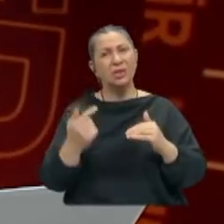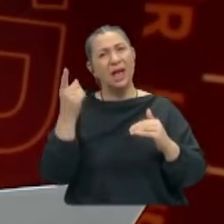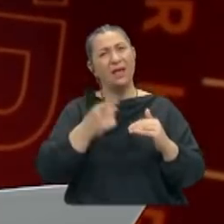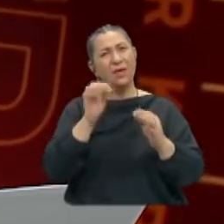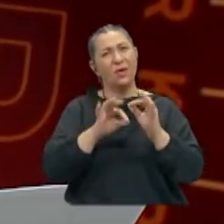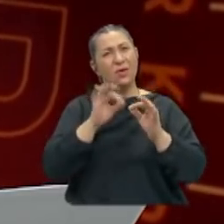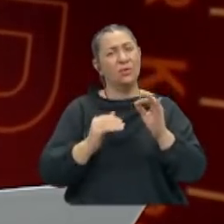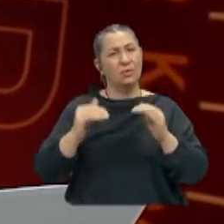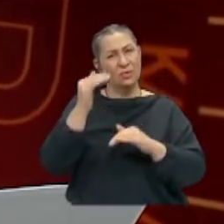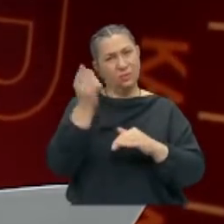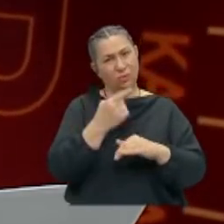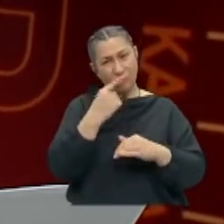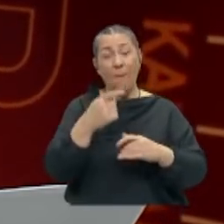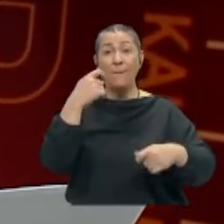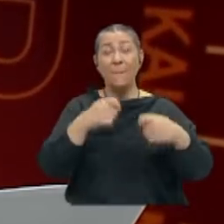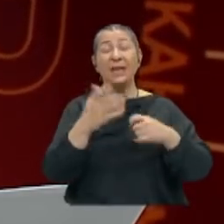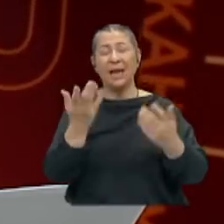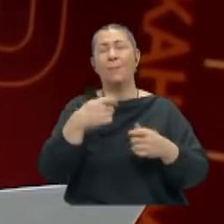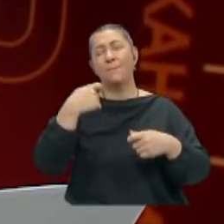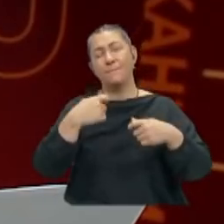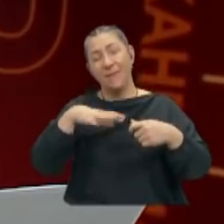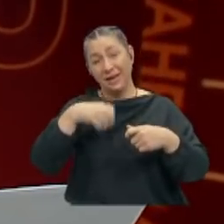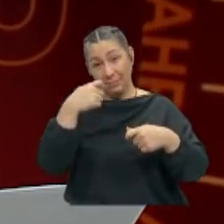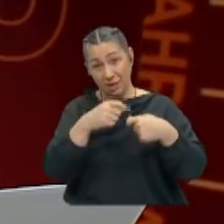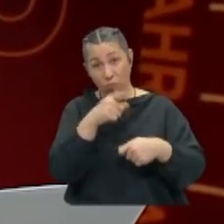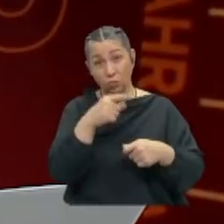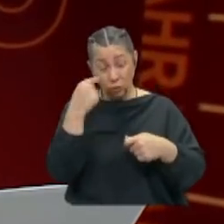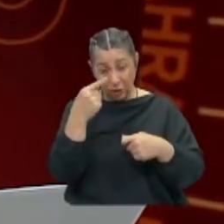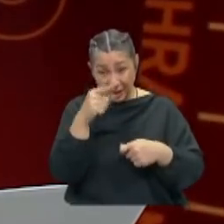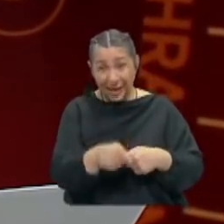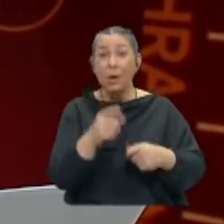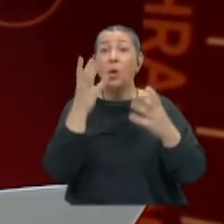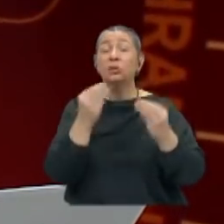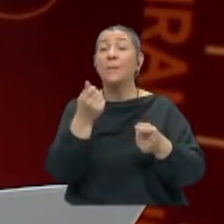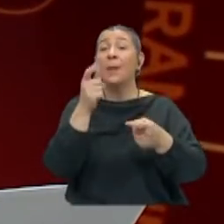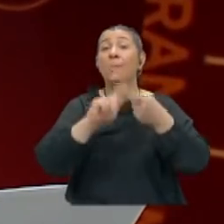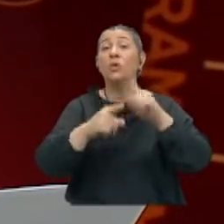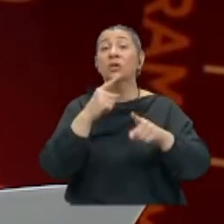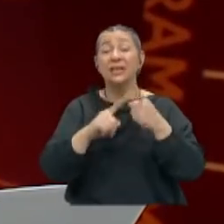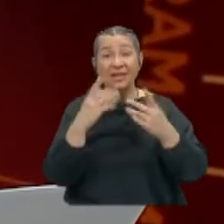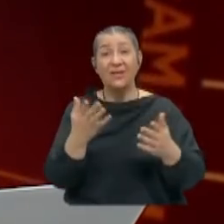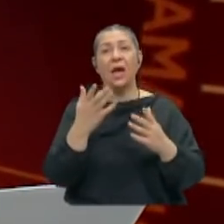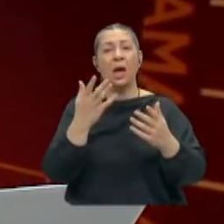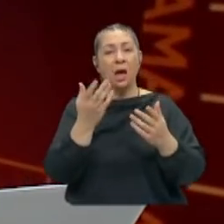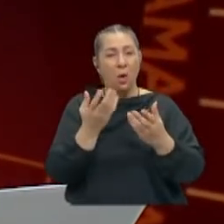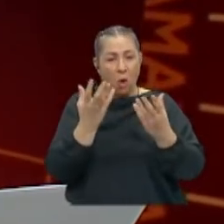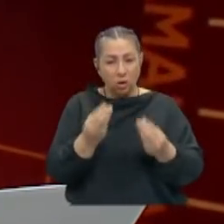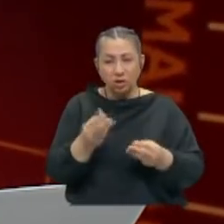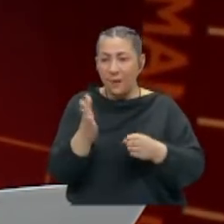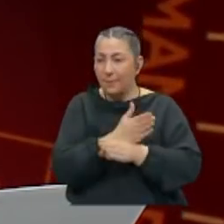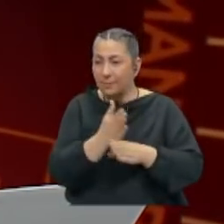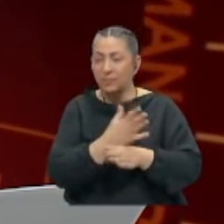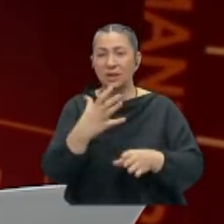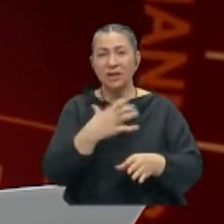oranı kastedilmektedir. Banka yani Merkez Bankası bu amaç doğrultusunda uygulayacağı para politikasını ve kullanacağı araçları